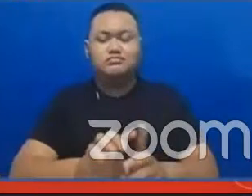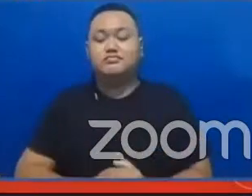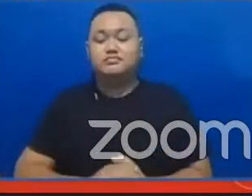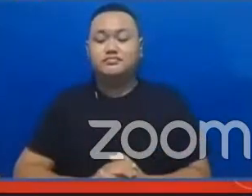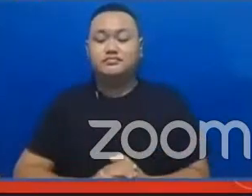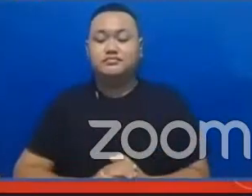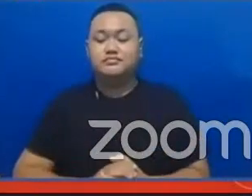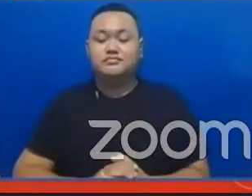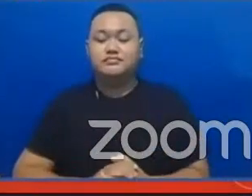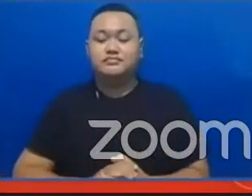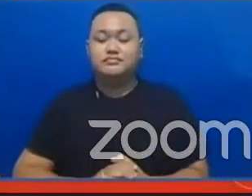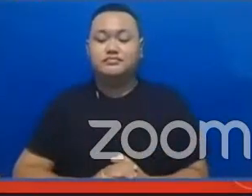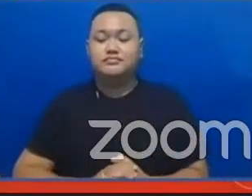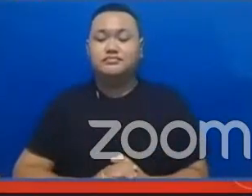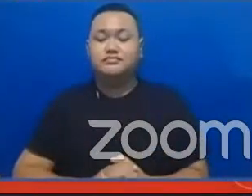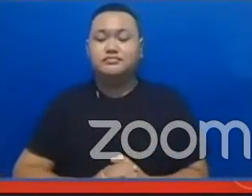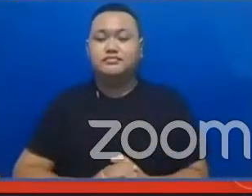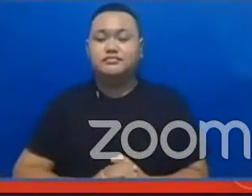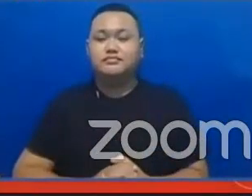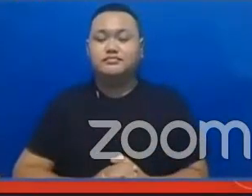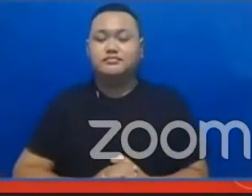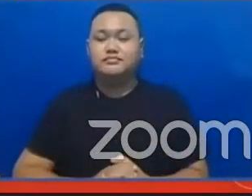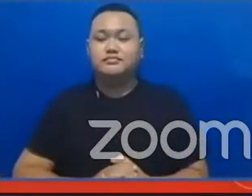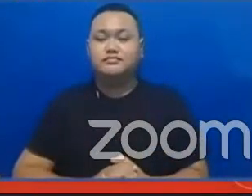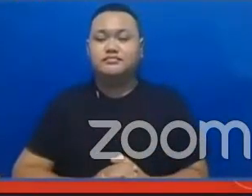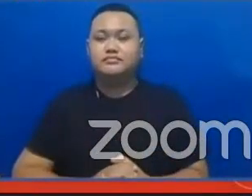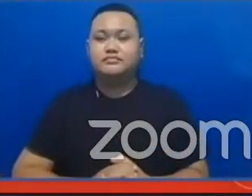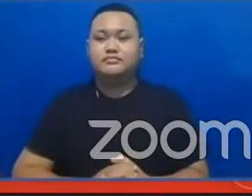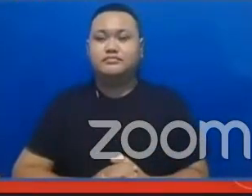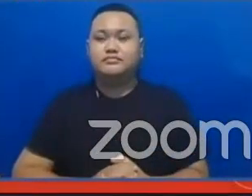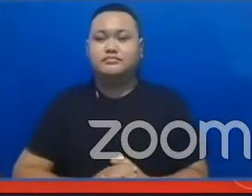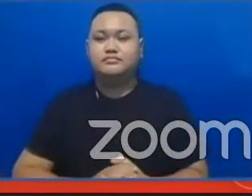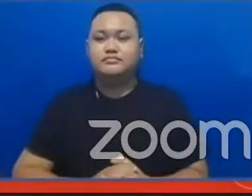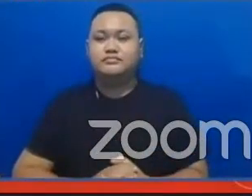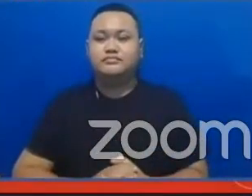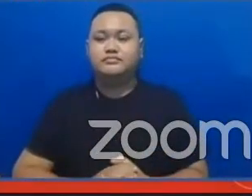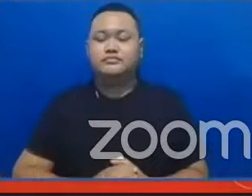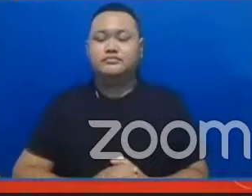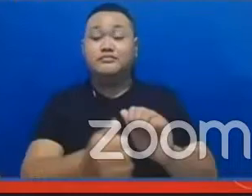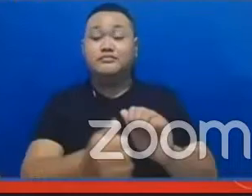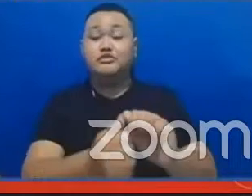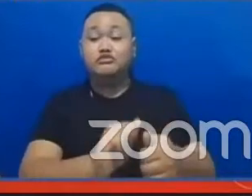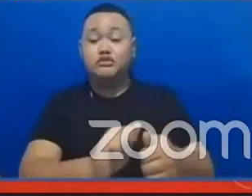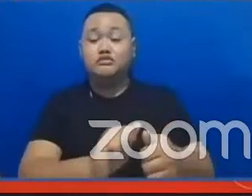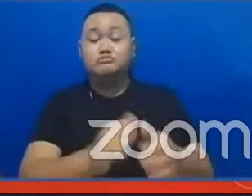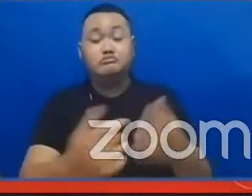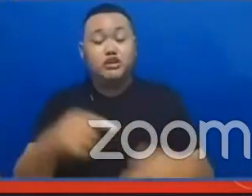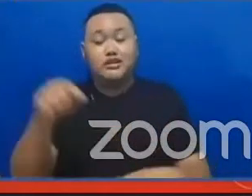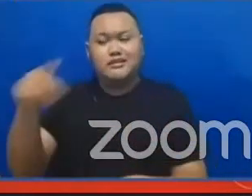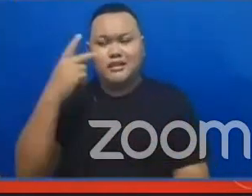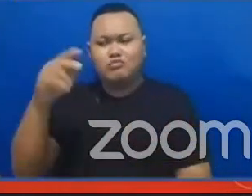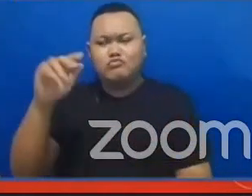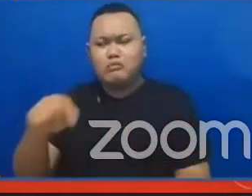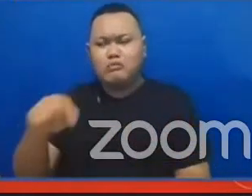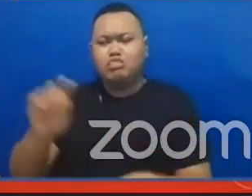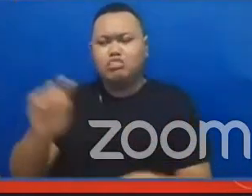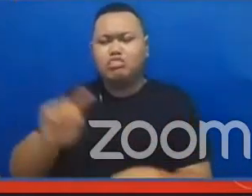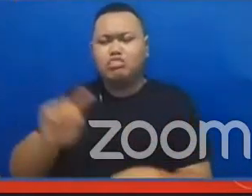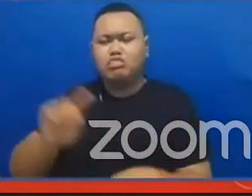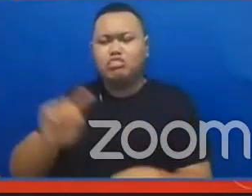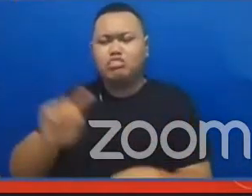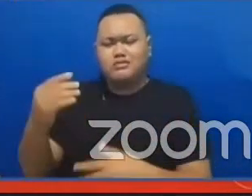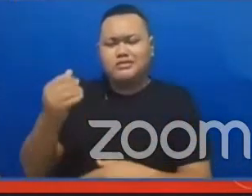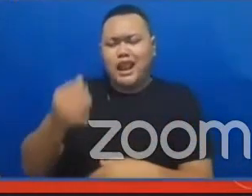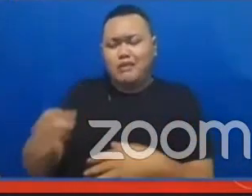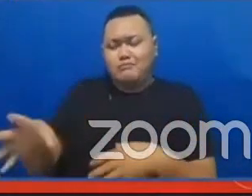ketiga, menguji, karena apa yang kita asumsi benar belum tentu sesuai dengan anak diri kita. Yang keempat,